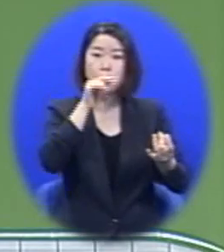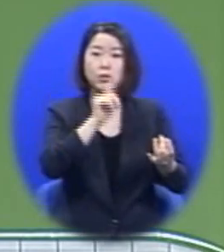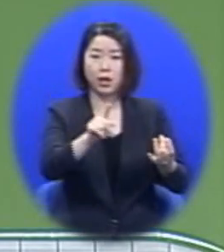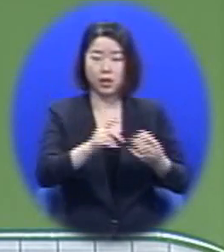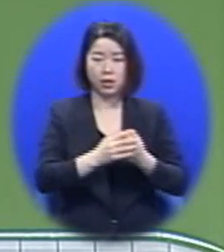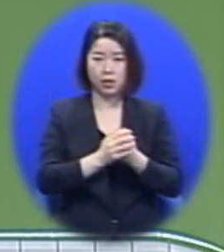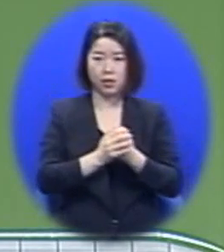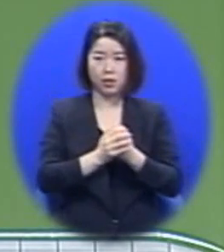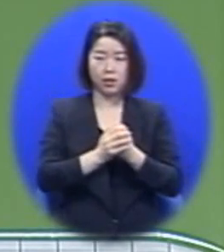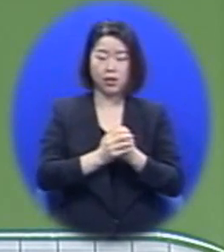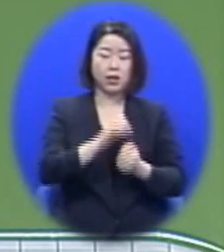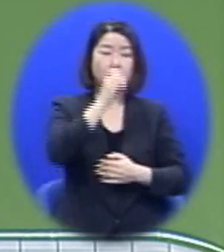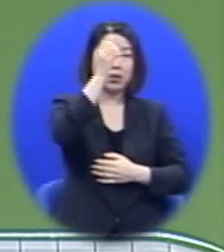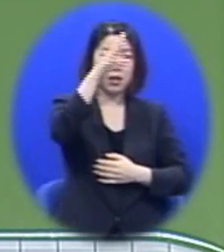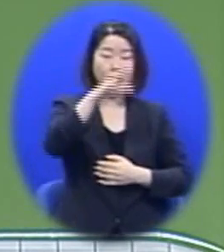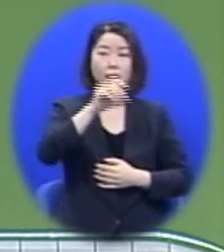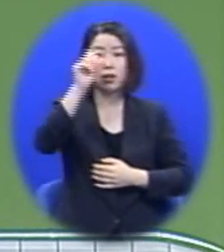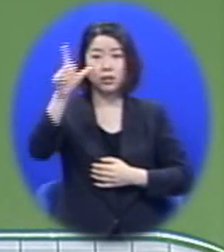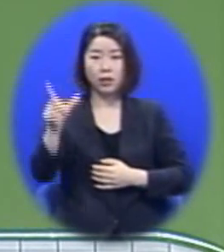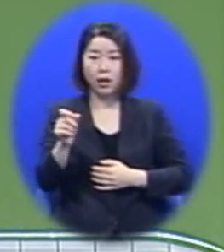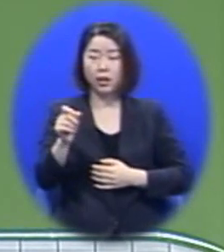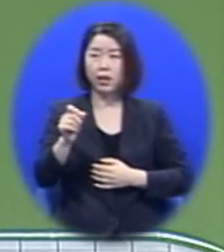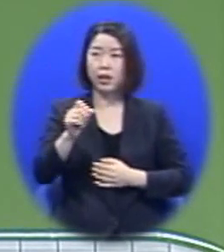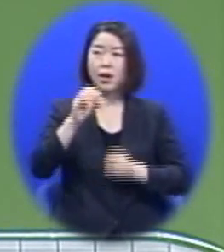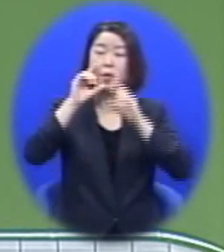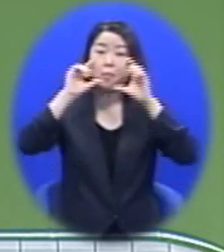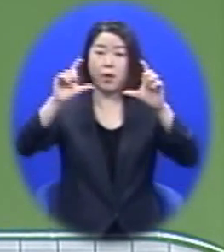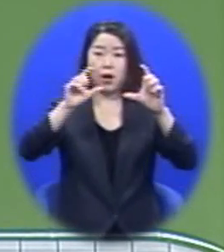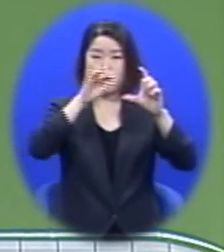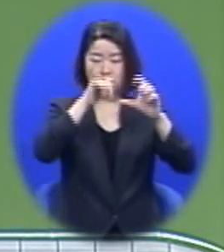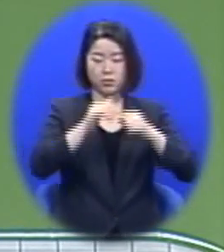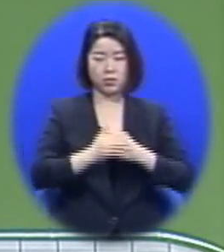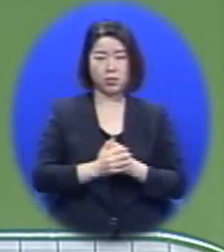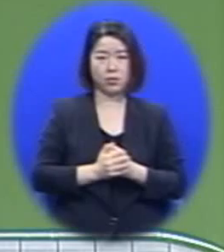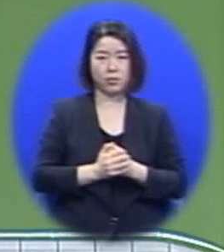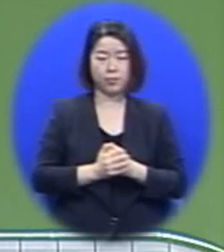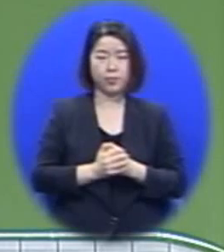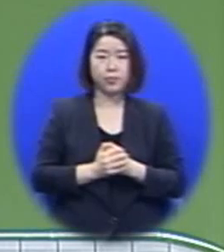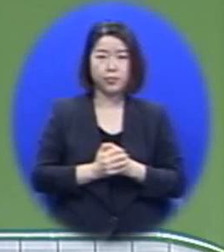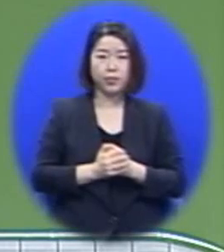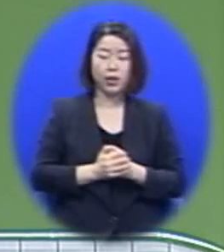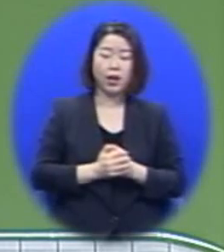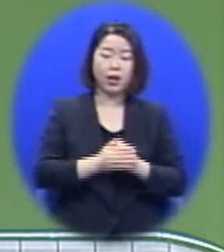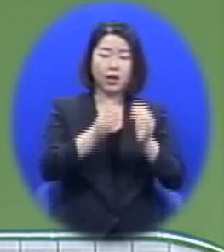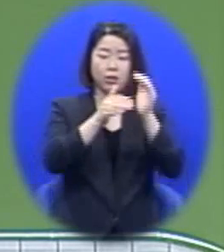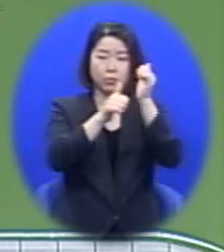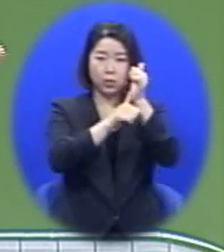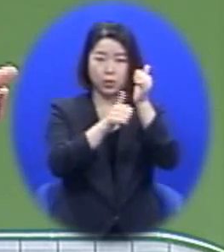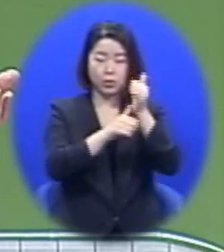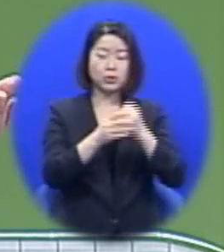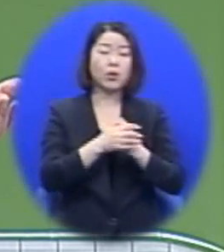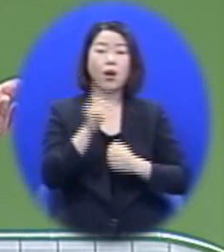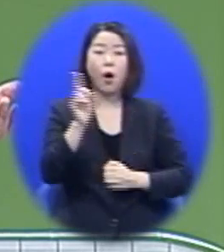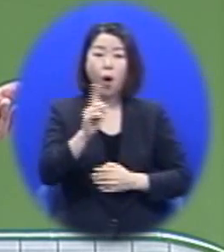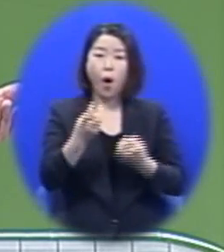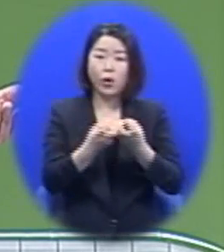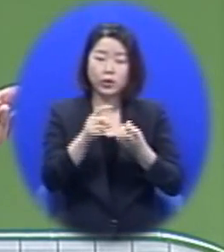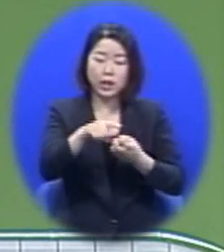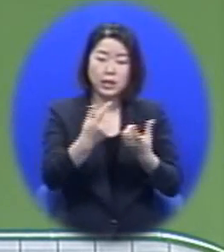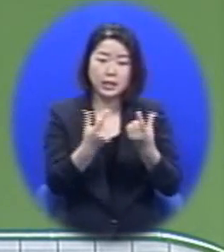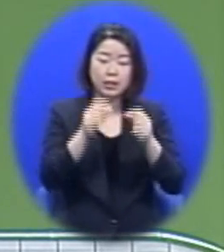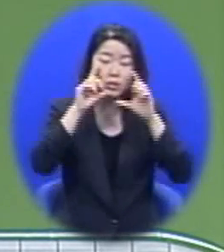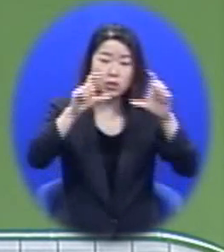것입니다. 아, 세상에 어떻게 이런 선언을 할 수 있습니까? 여호수아가 어떻게 이런 선언을 할 수